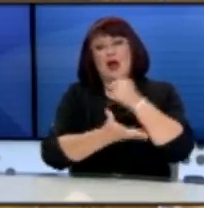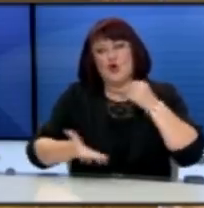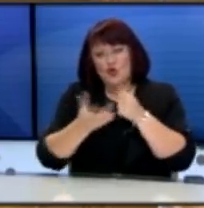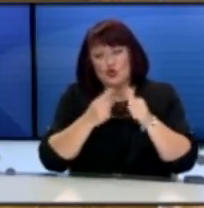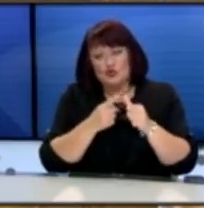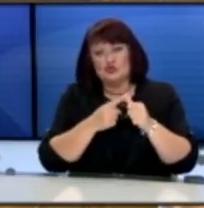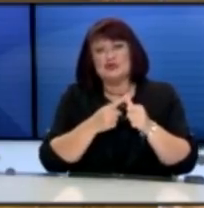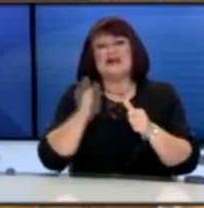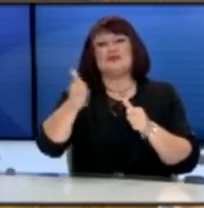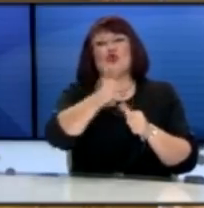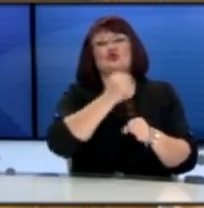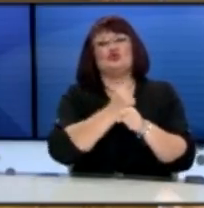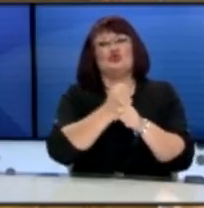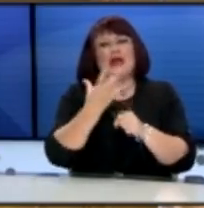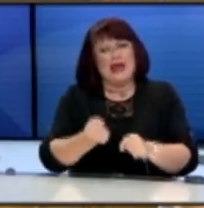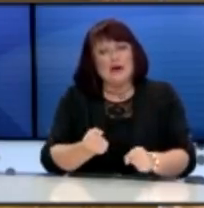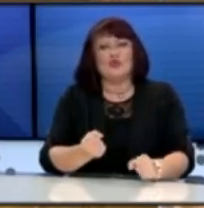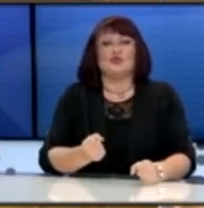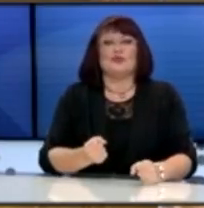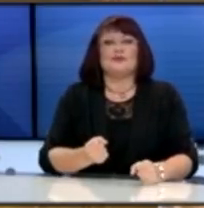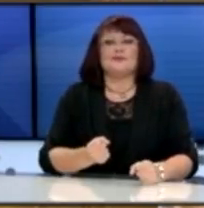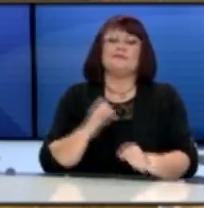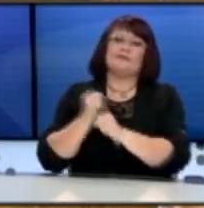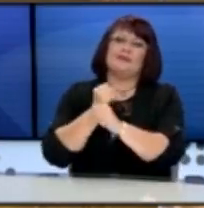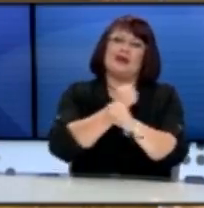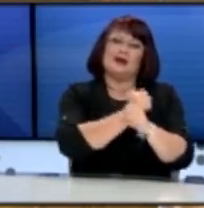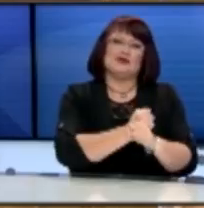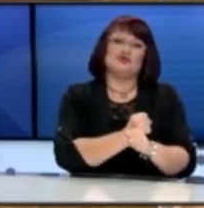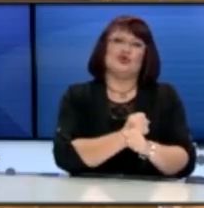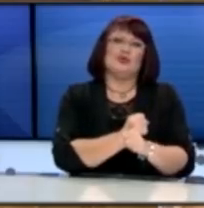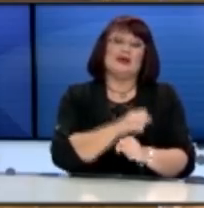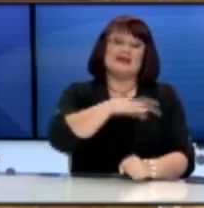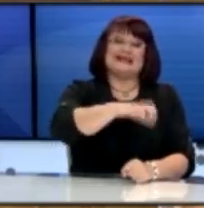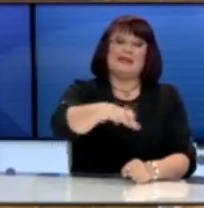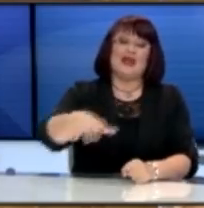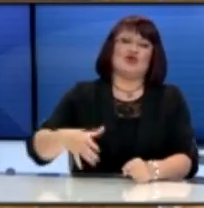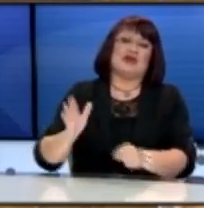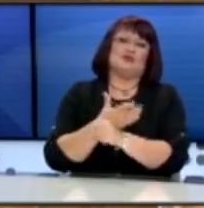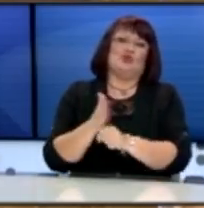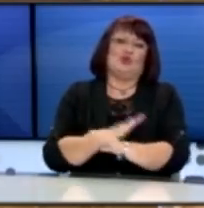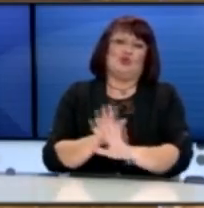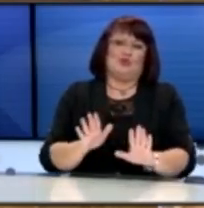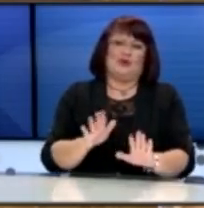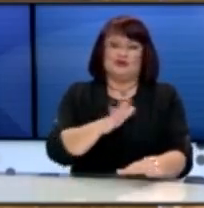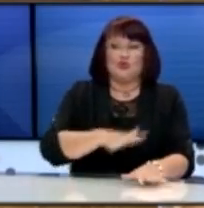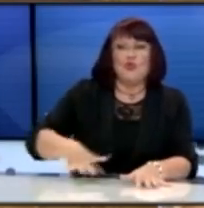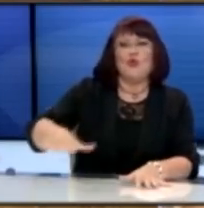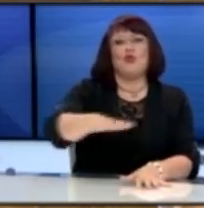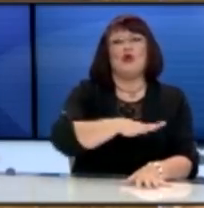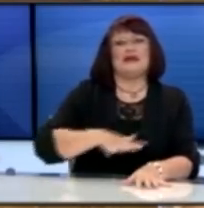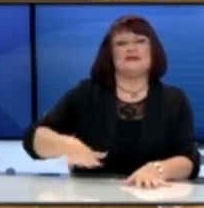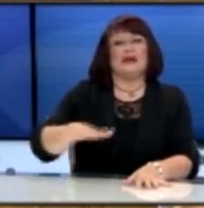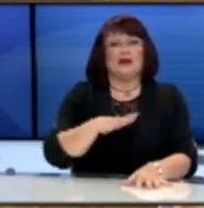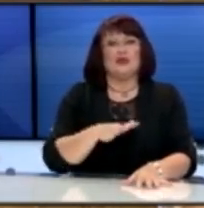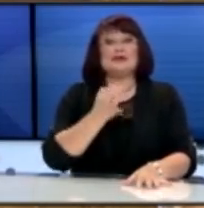αγρότες, αυτοαπασχολούμενους επαγγελματίες, εργαζόμενους σε κάθε πληγήσα περιοχή. Σε όλες τις περιοχές που έχουν